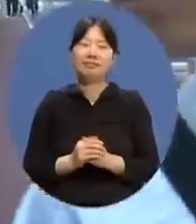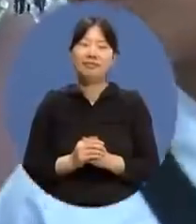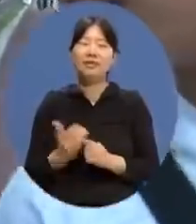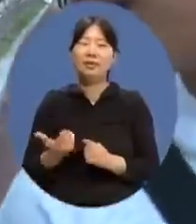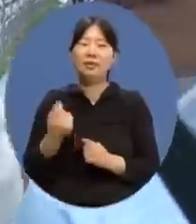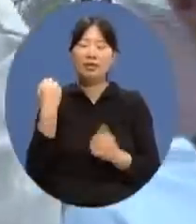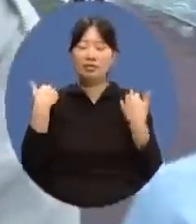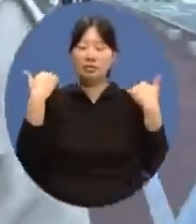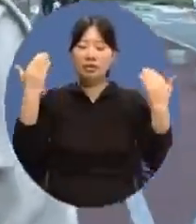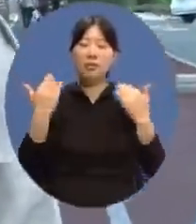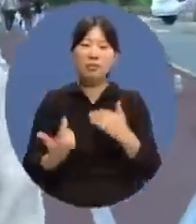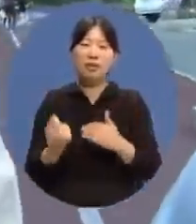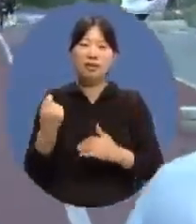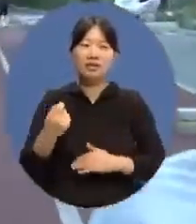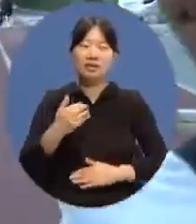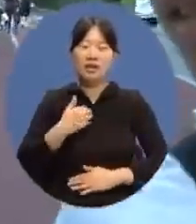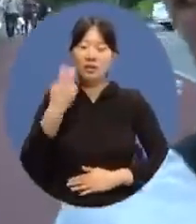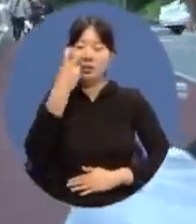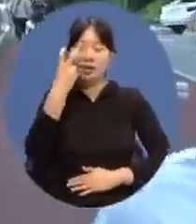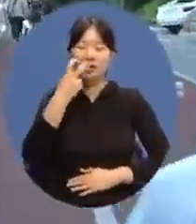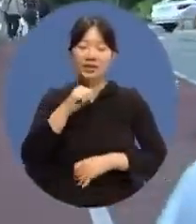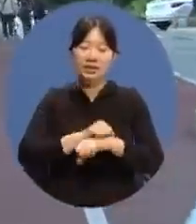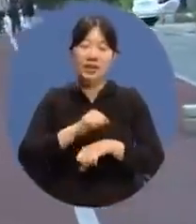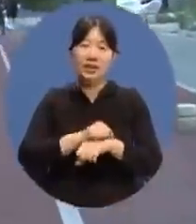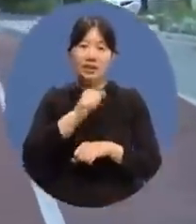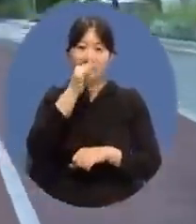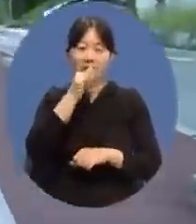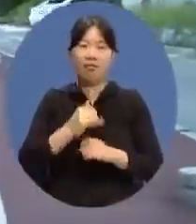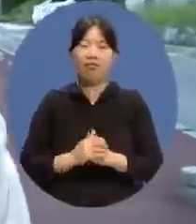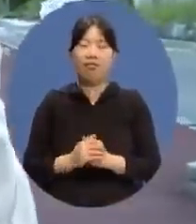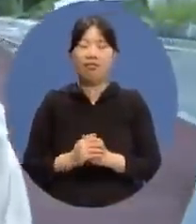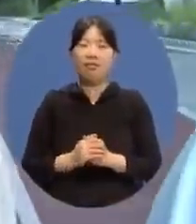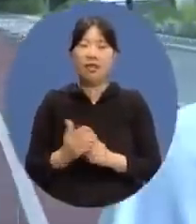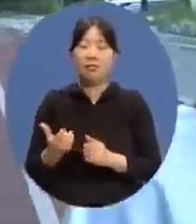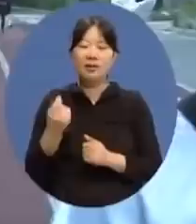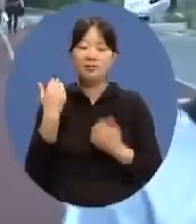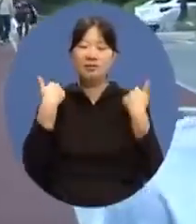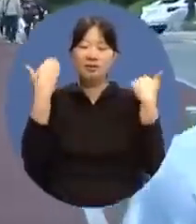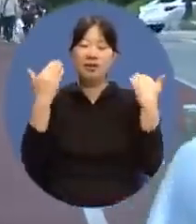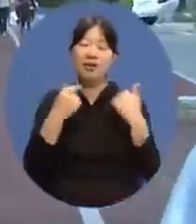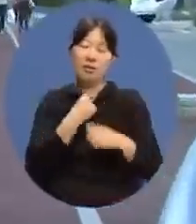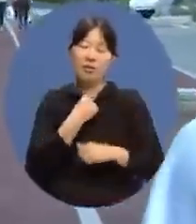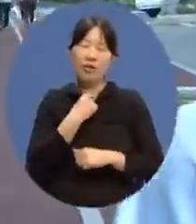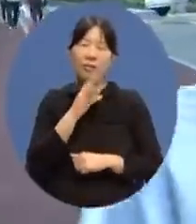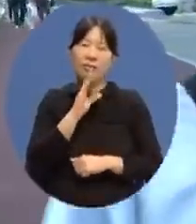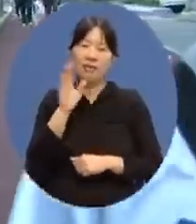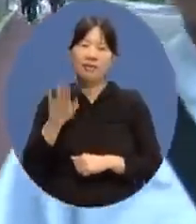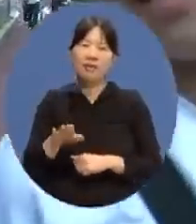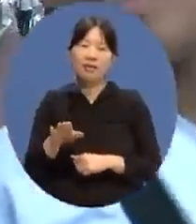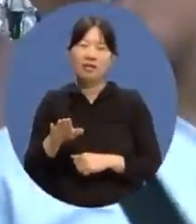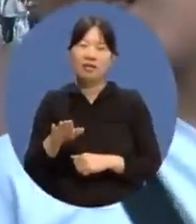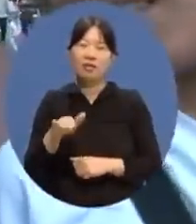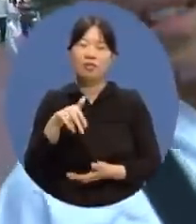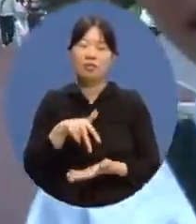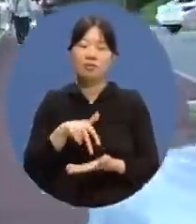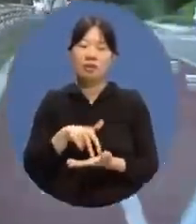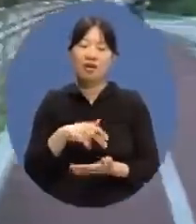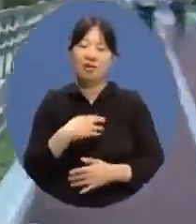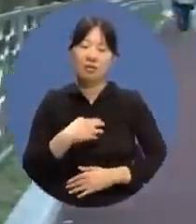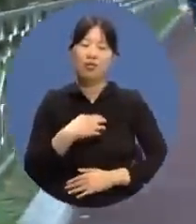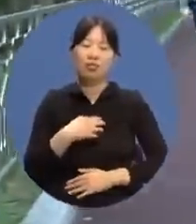빨리 또 커서 얼른 자기 관리 자기가 해가면서 좀 빨리 자라줘야 되는데 한쪽 면에서는 또 걱정이